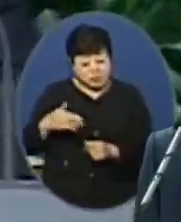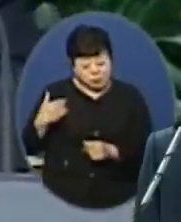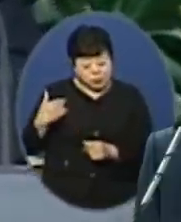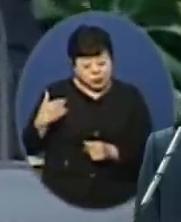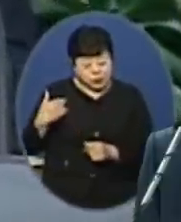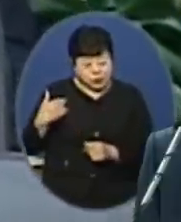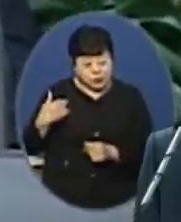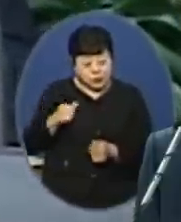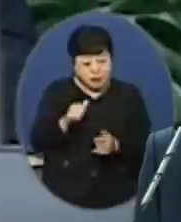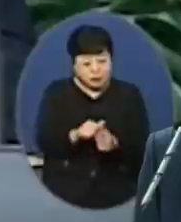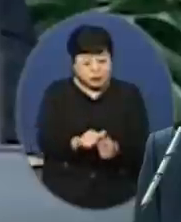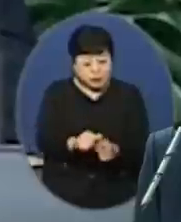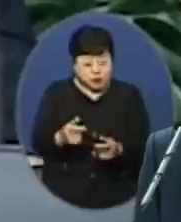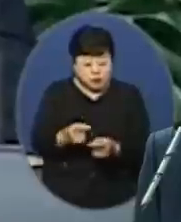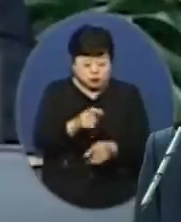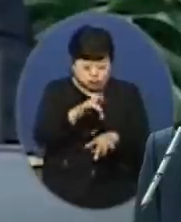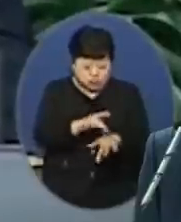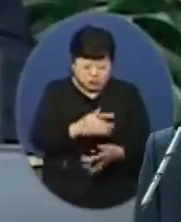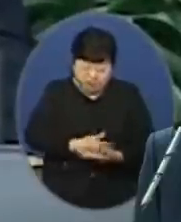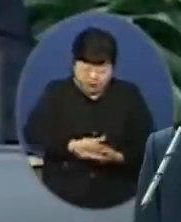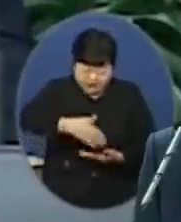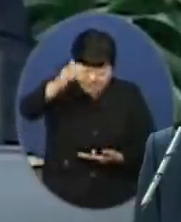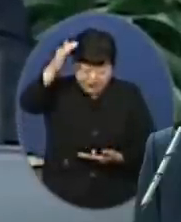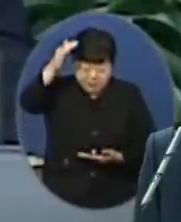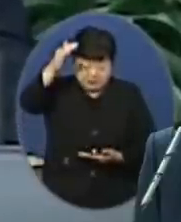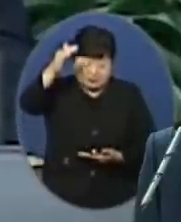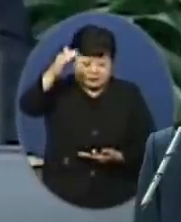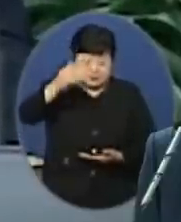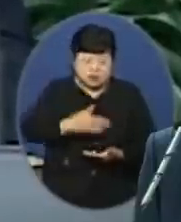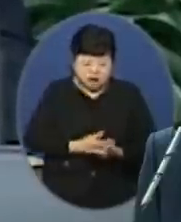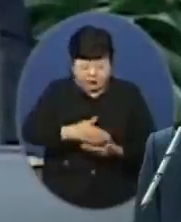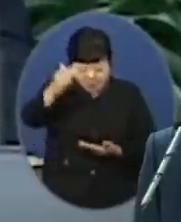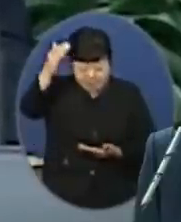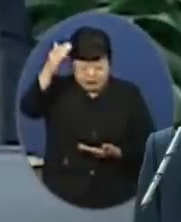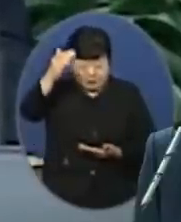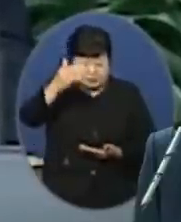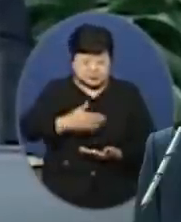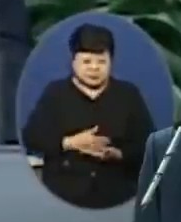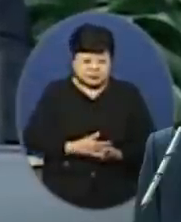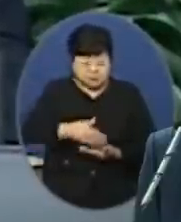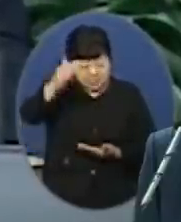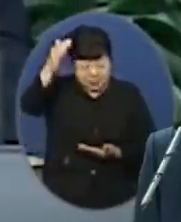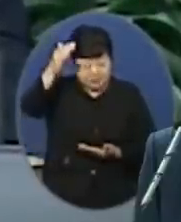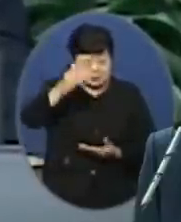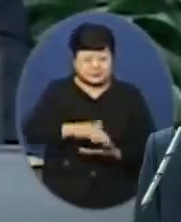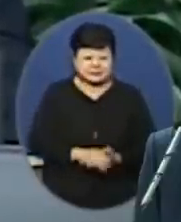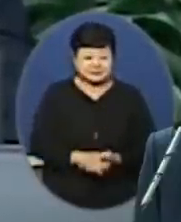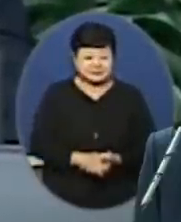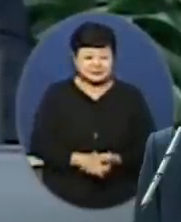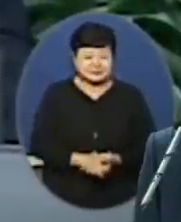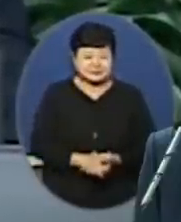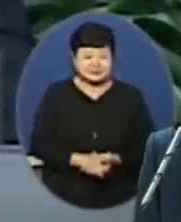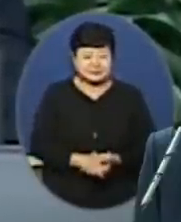내게 붙어있는 원수 귀신아 물러가라, 물러가라, 물러가라.